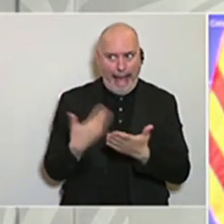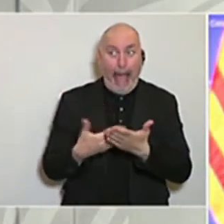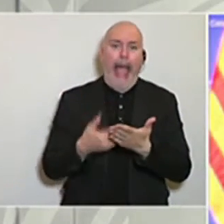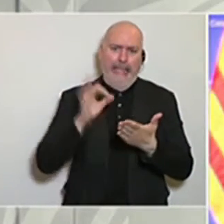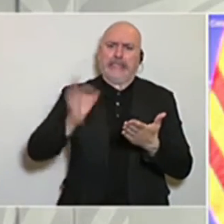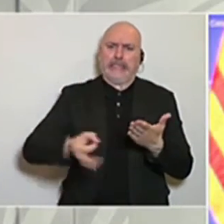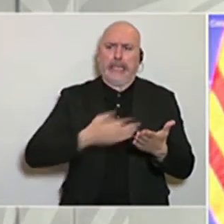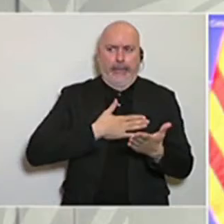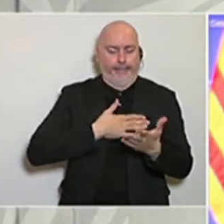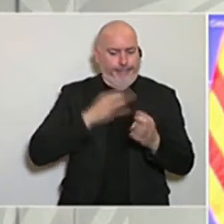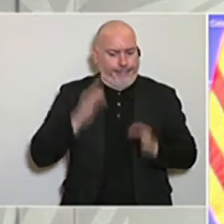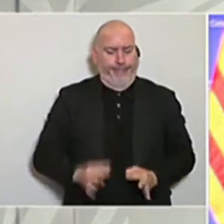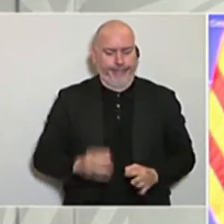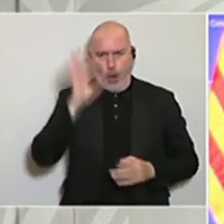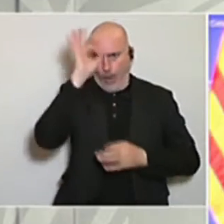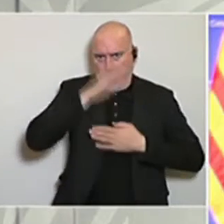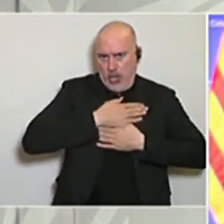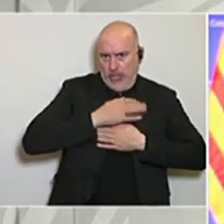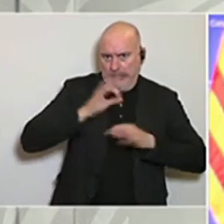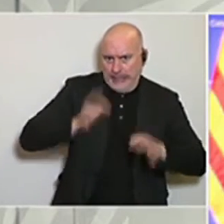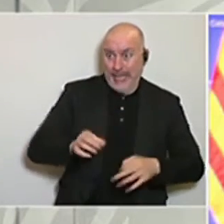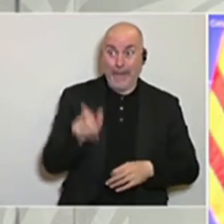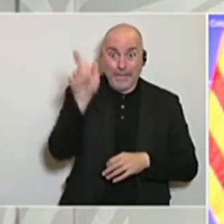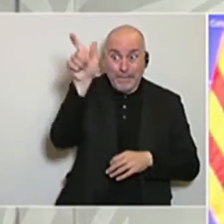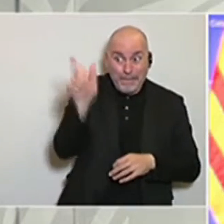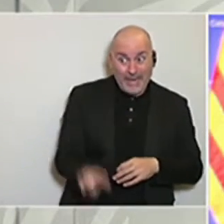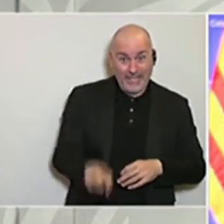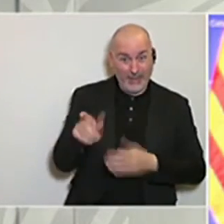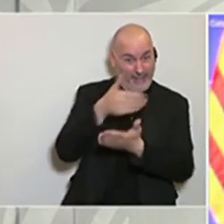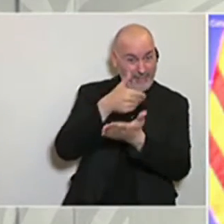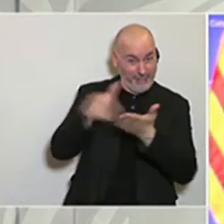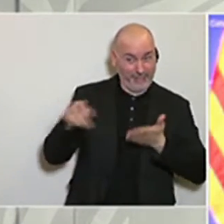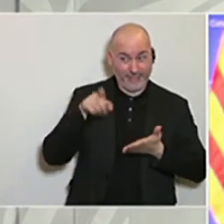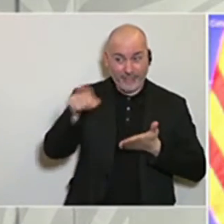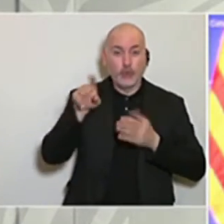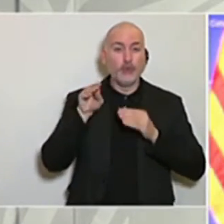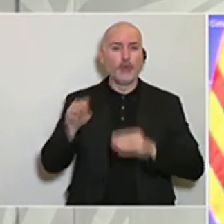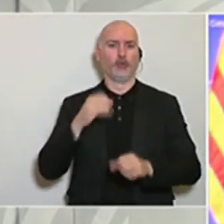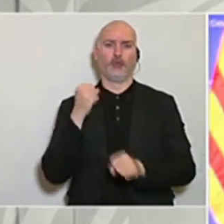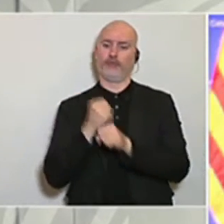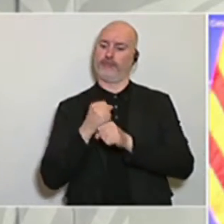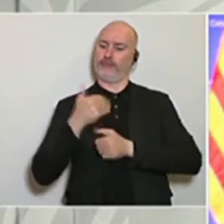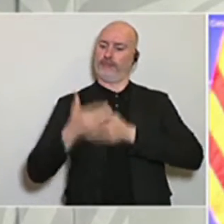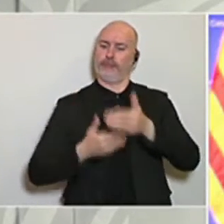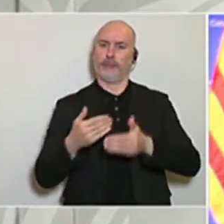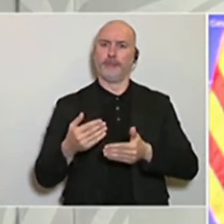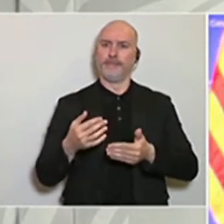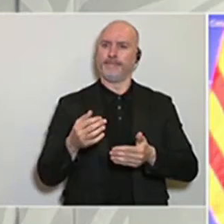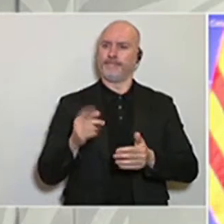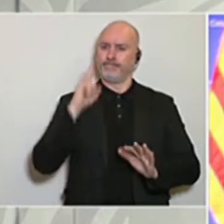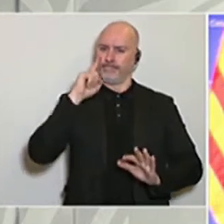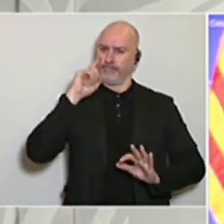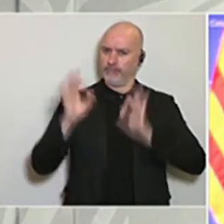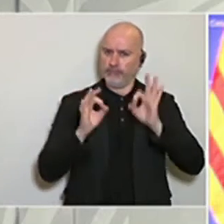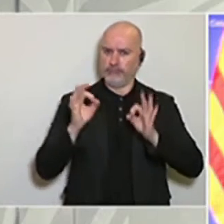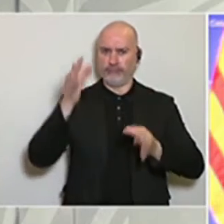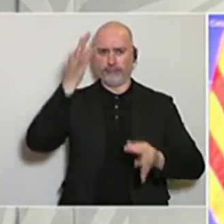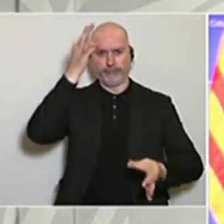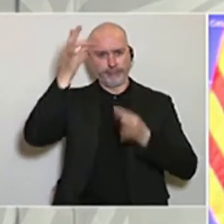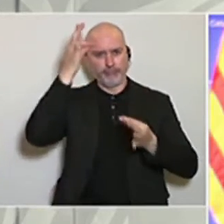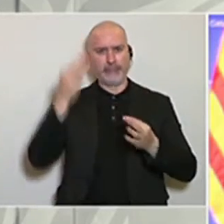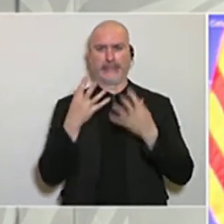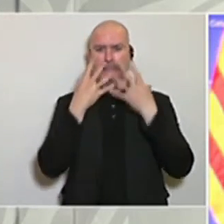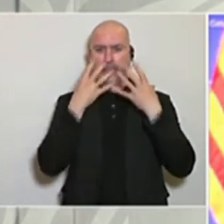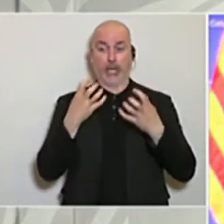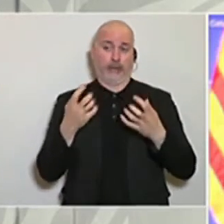per tant doncs les praxis d'aquesta persona diguem que no han estat doncs les més curoses a l'hora